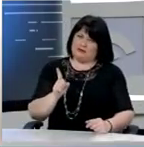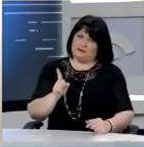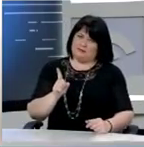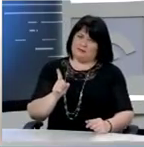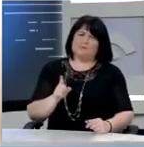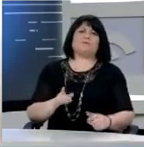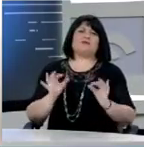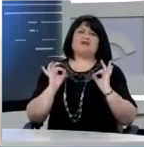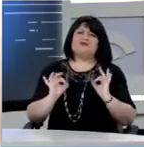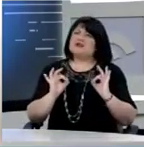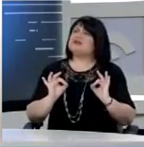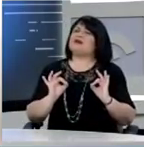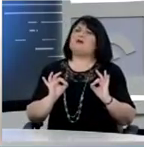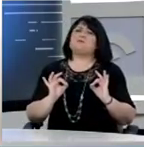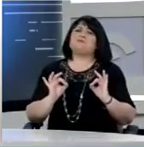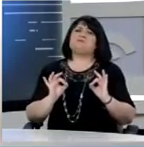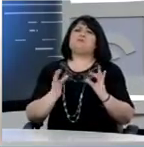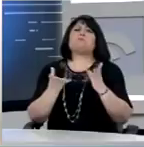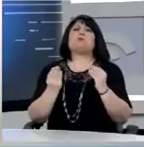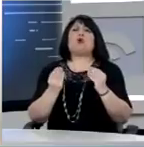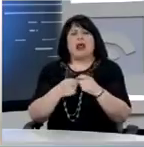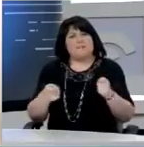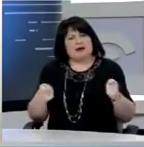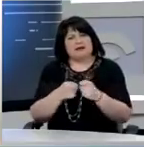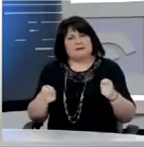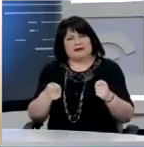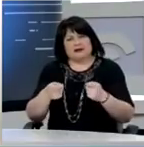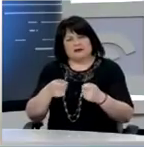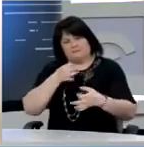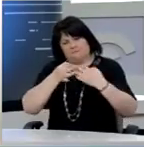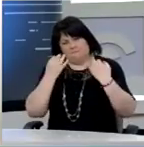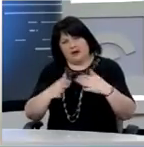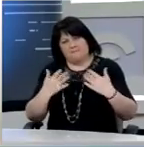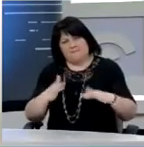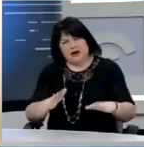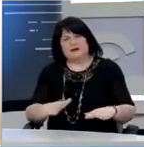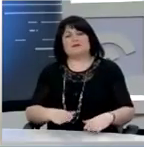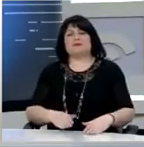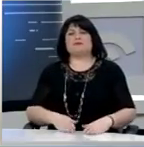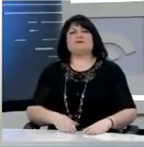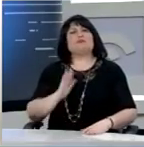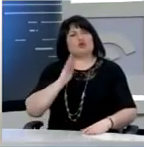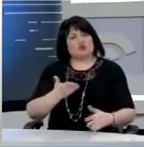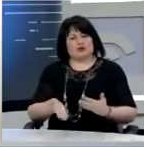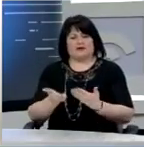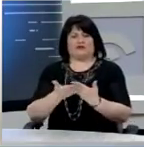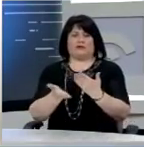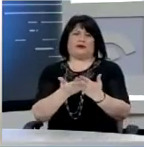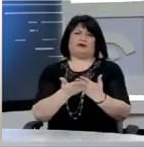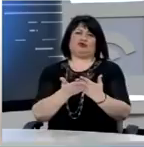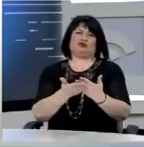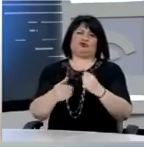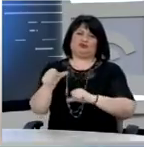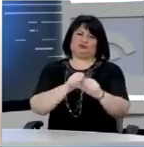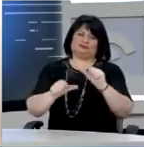Και μάλιστα, πολλά από τα μέτρα που ανακοινώσαμε προωθούν, υποβοηθούν τον μετασχηματισμό της